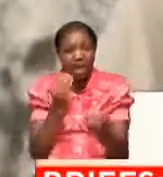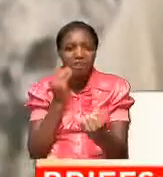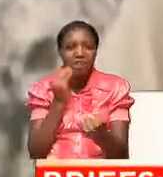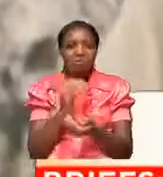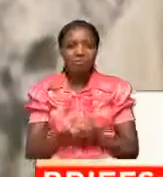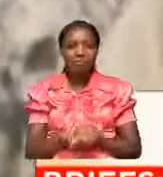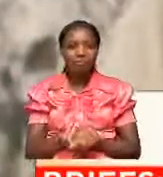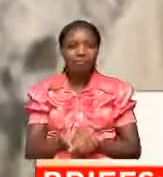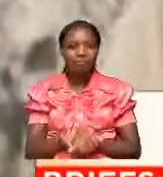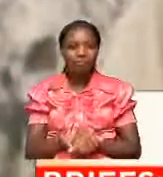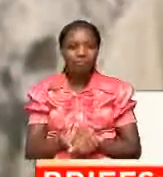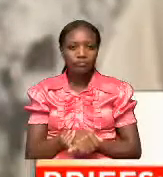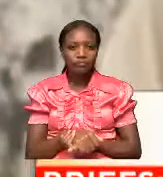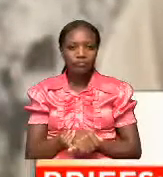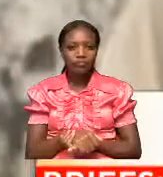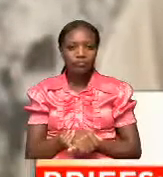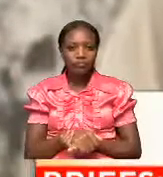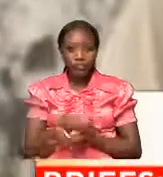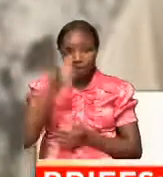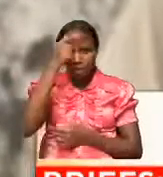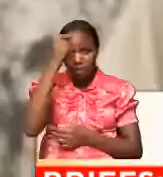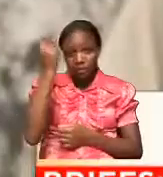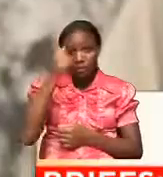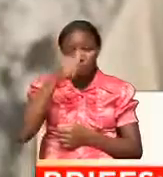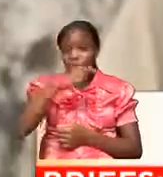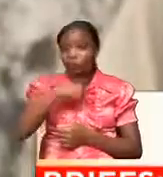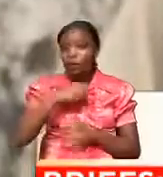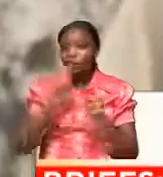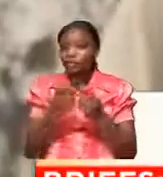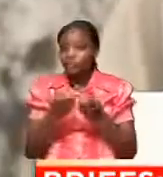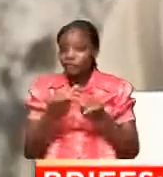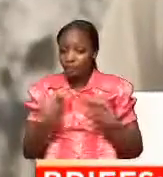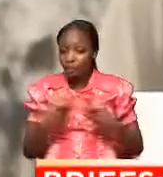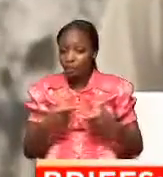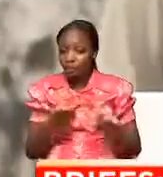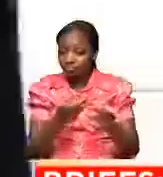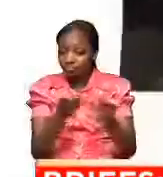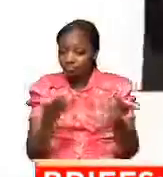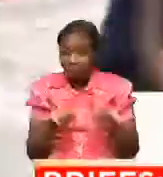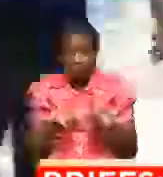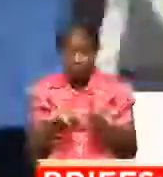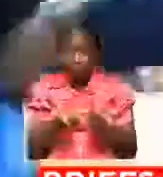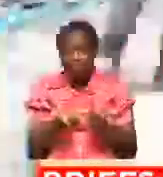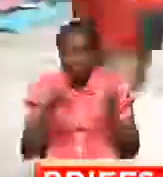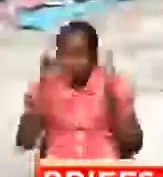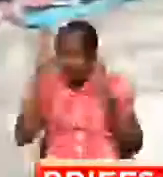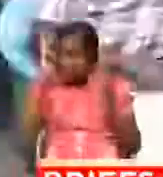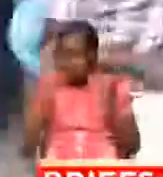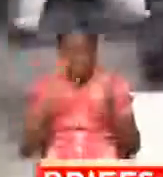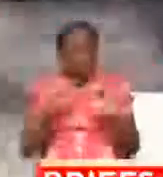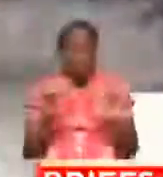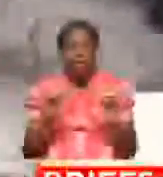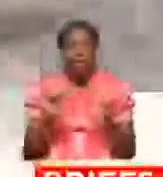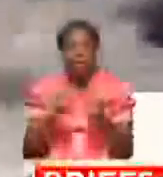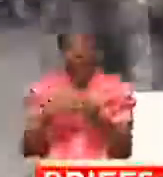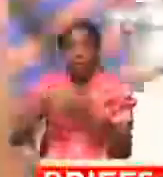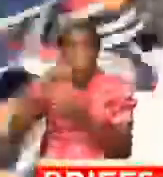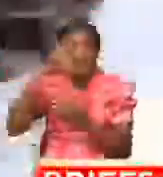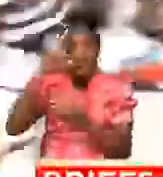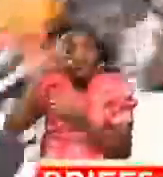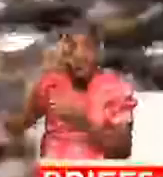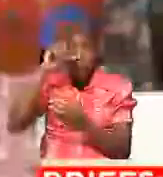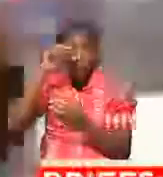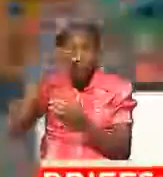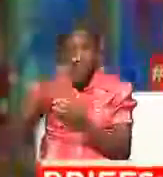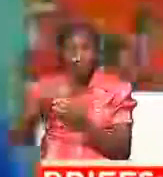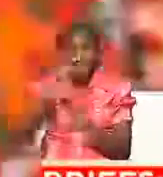kwa sababu kuna baadhi ya watu pale ambao hawajali. Mombasa has the highest number of